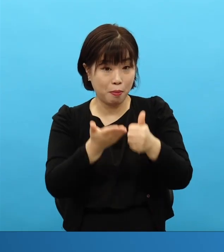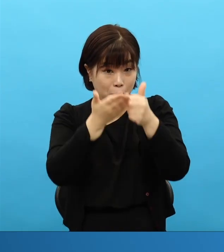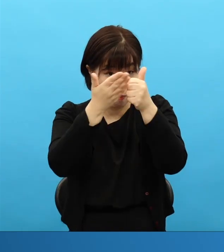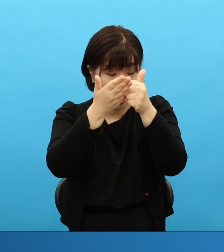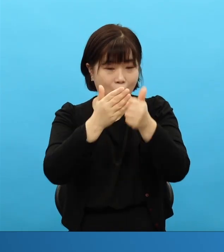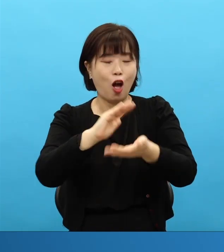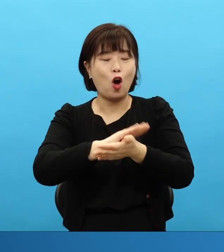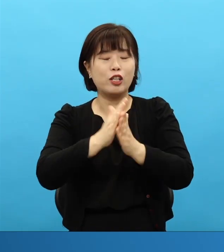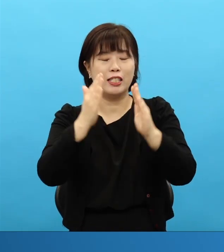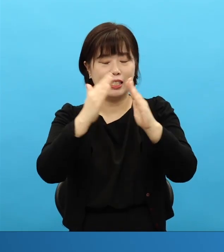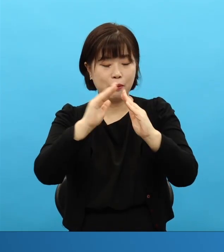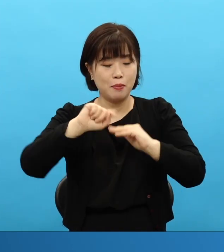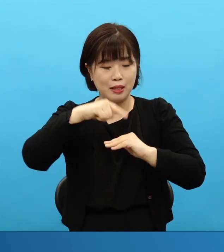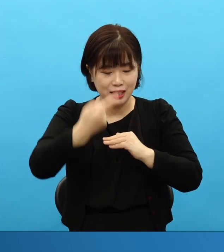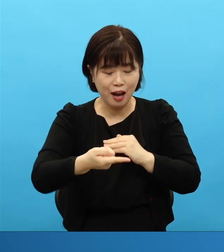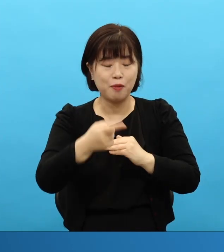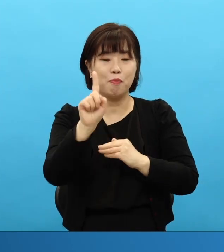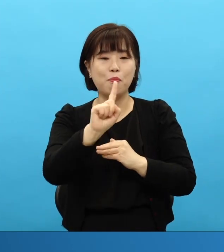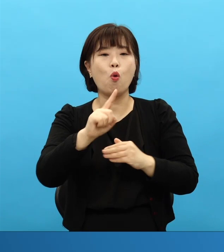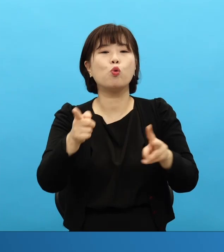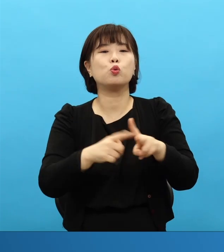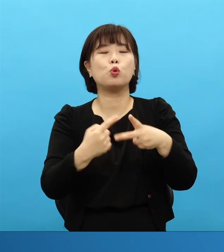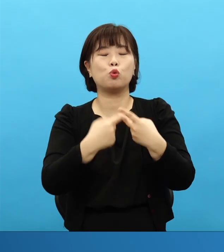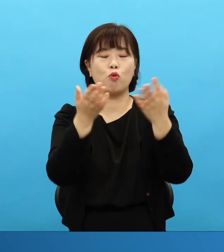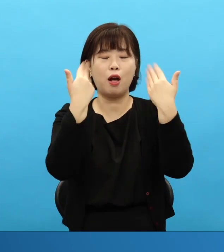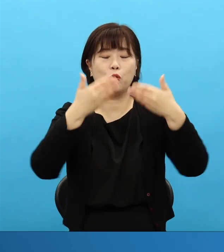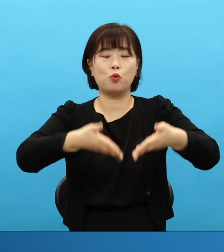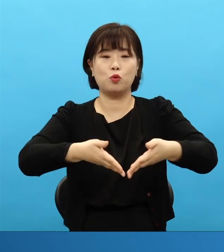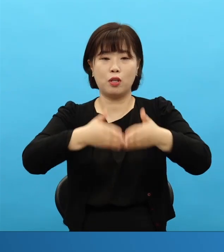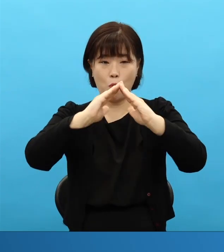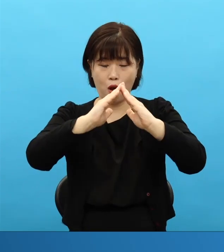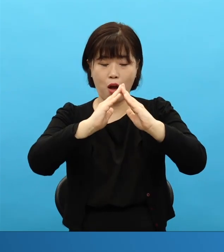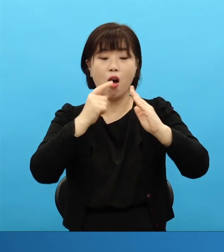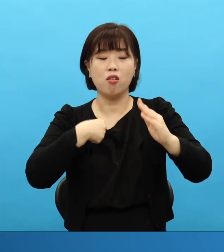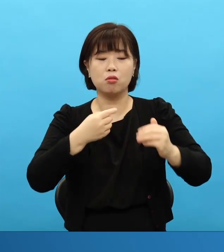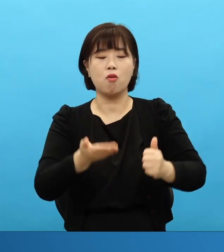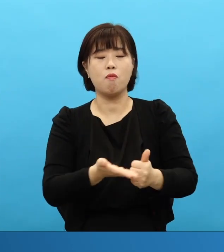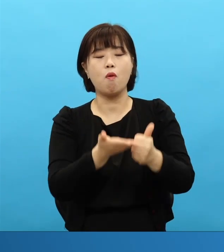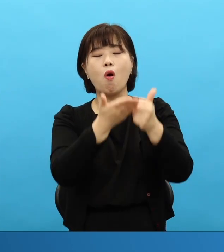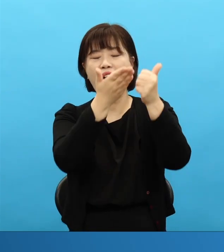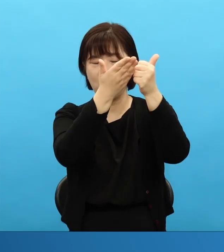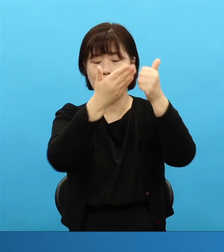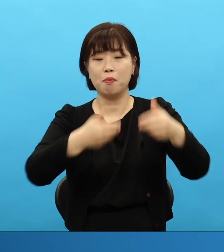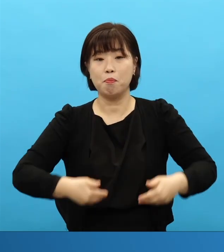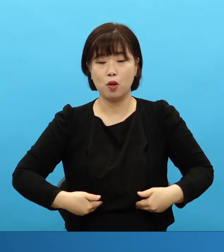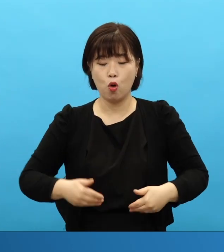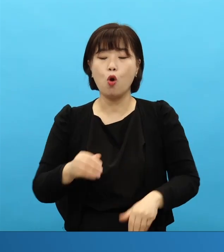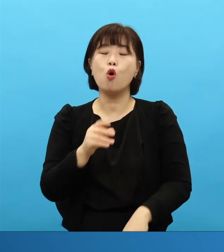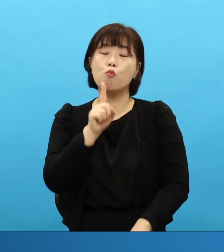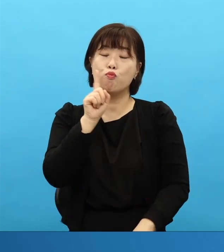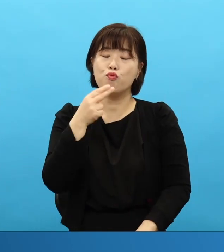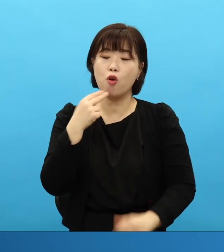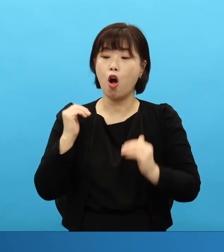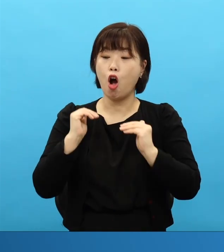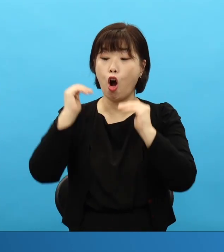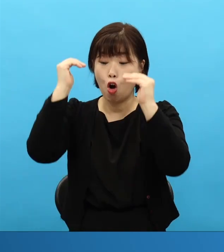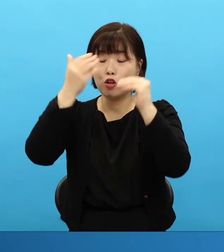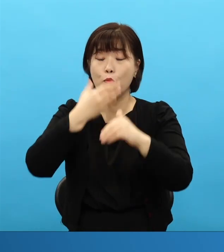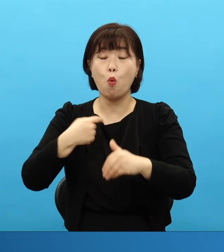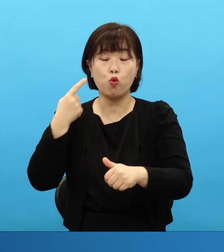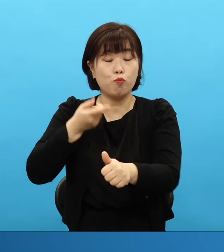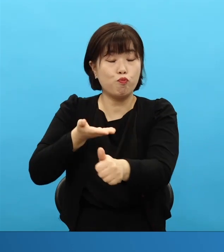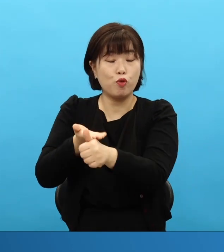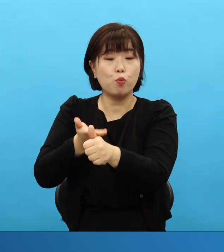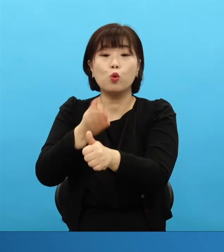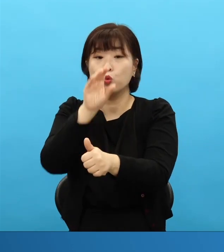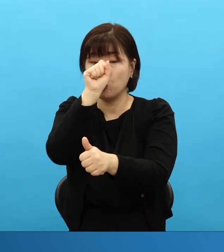그래서 저는 그렇습니다. 결국은 우리 어른들이 복음 강의 뿌리 채는 좋지만은 어릴 적에 이 복음에 들어가야 확실하게